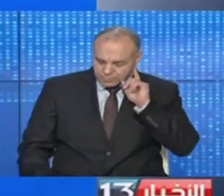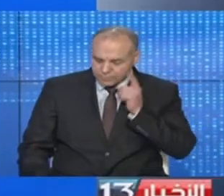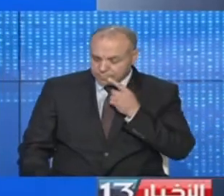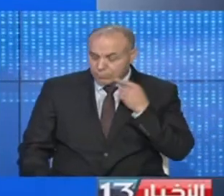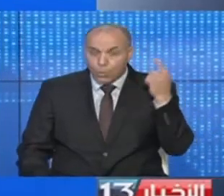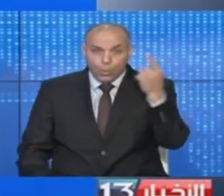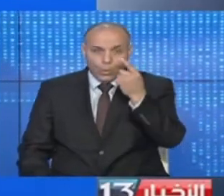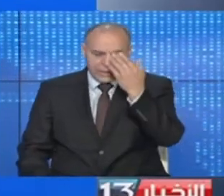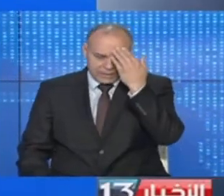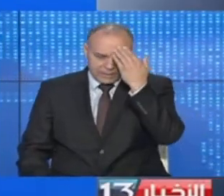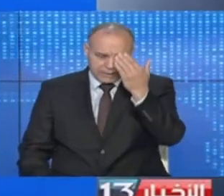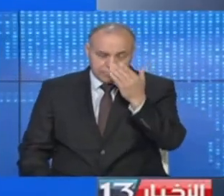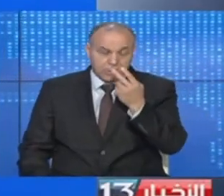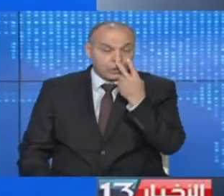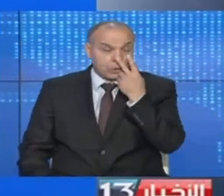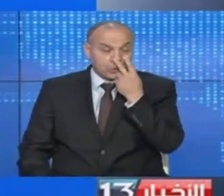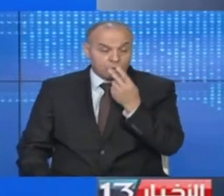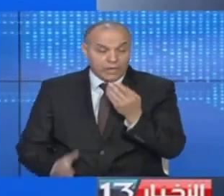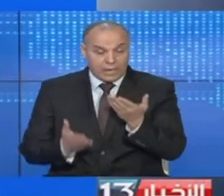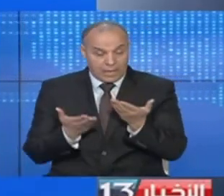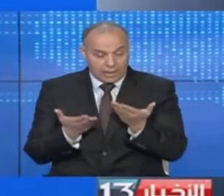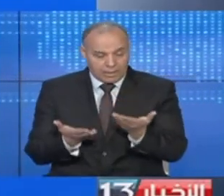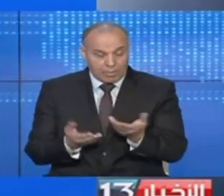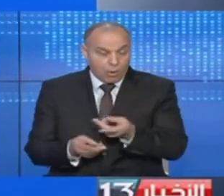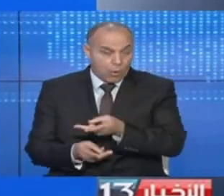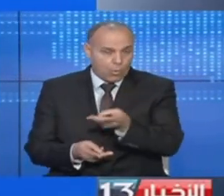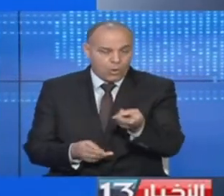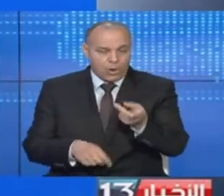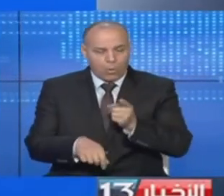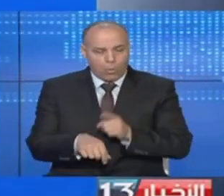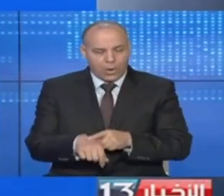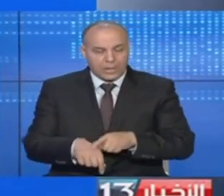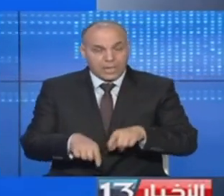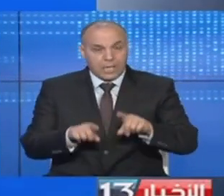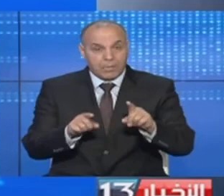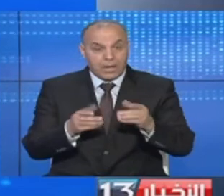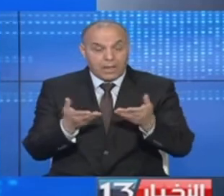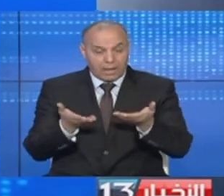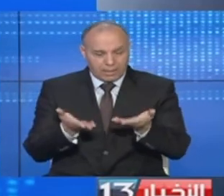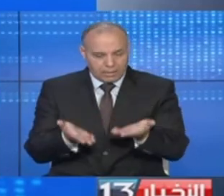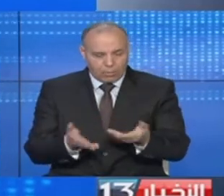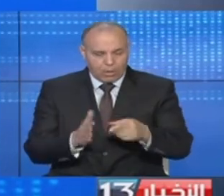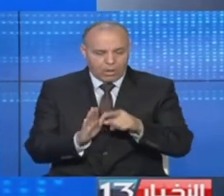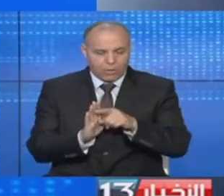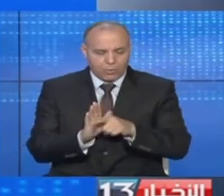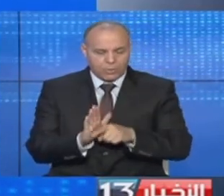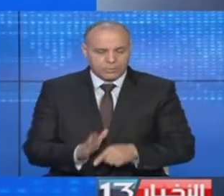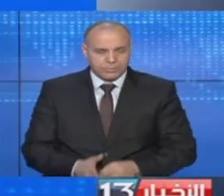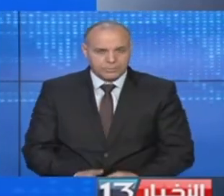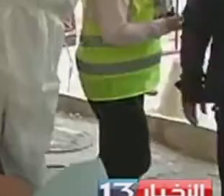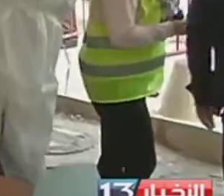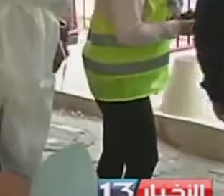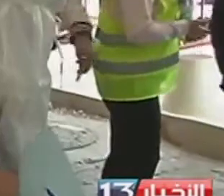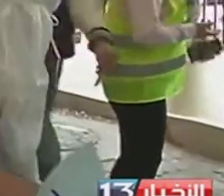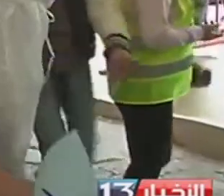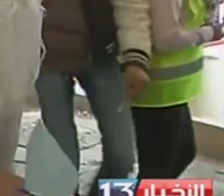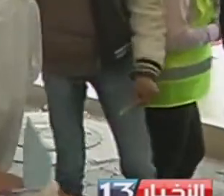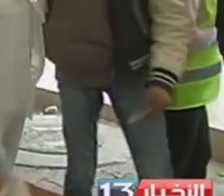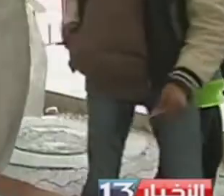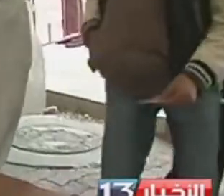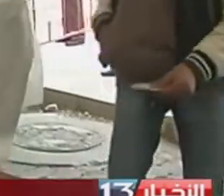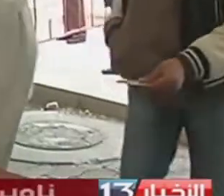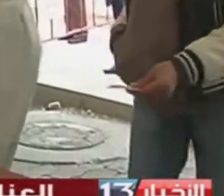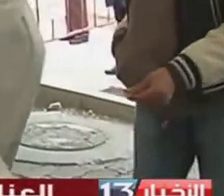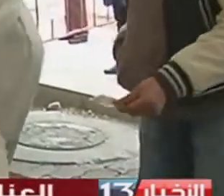تحية طيبة مشاهدينا الكرام، وأهلا بكم إلى هذا الموعد الإخباري الذي نستهله بالعناوين.